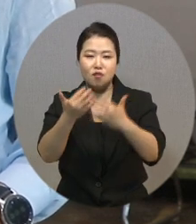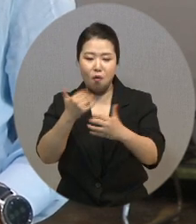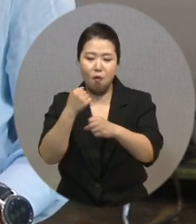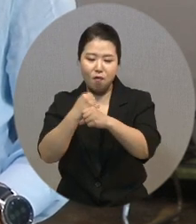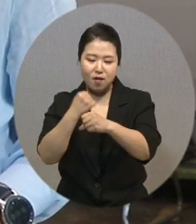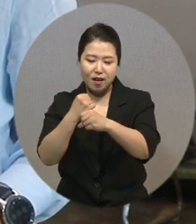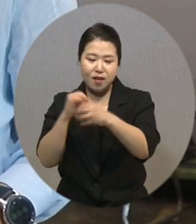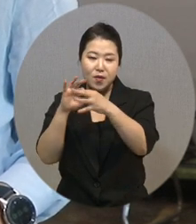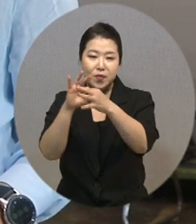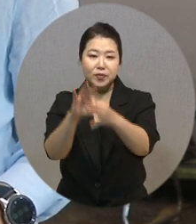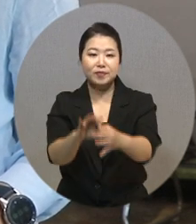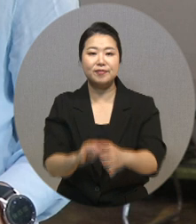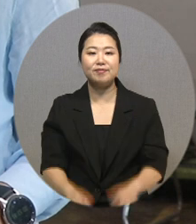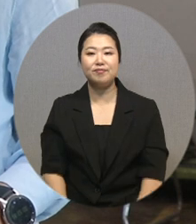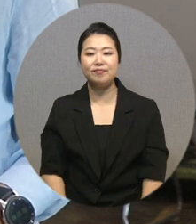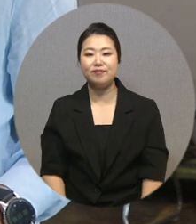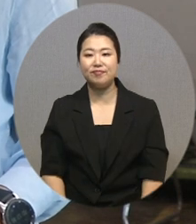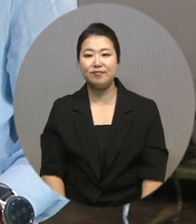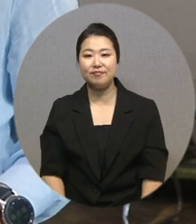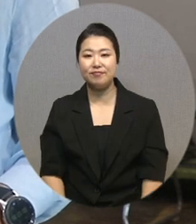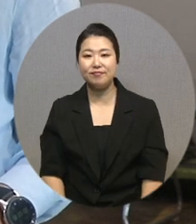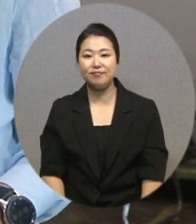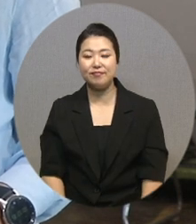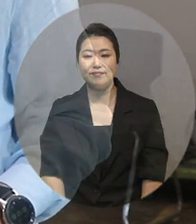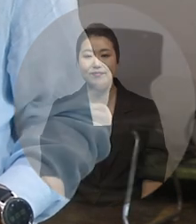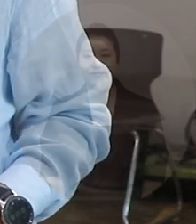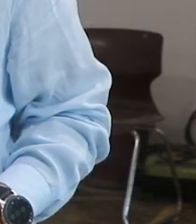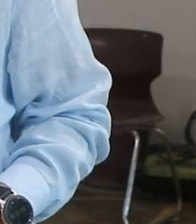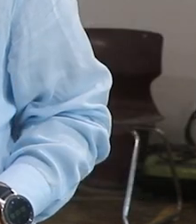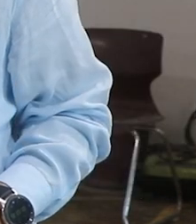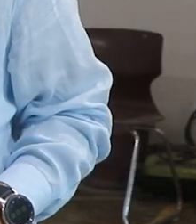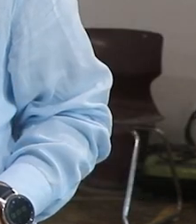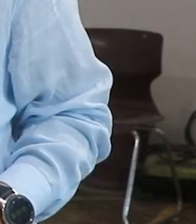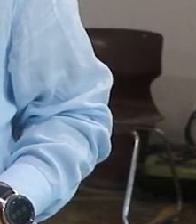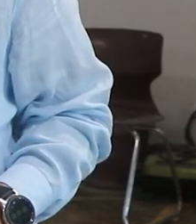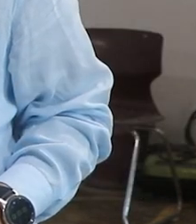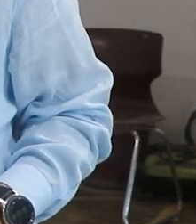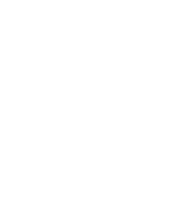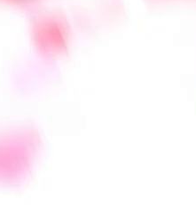계속되고 있습니다 복지 tv 뉴스 이영입니다